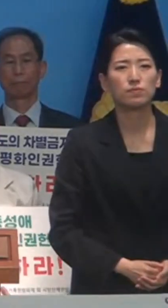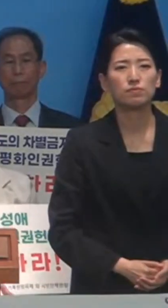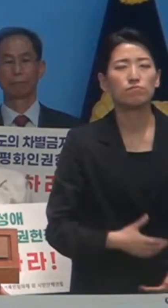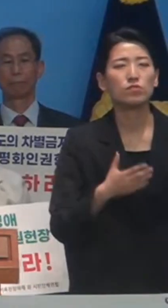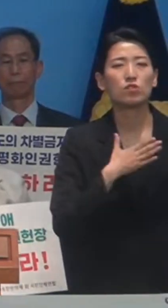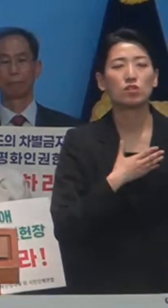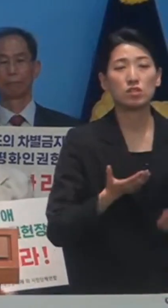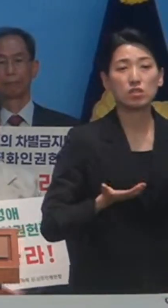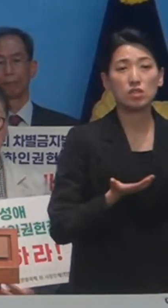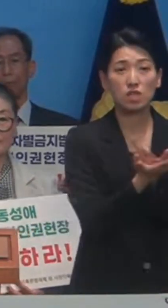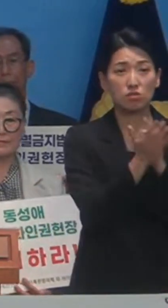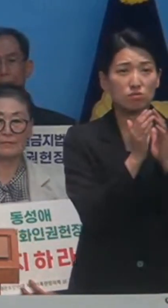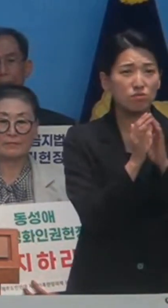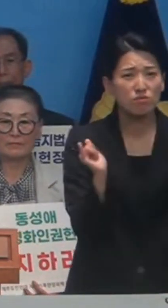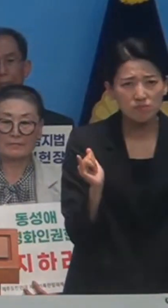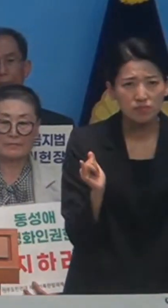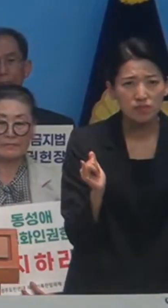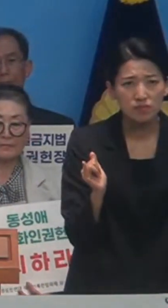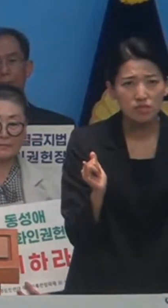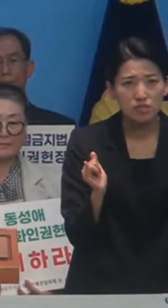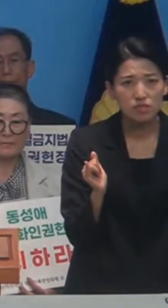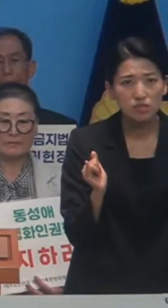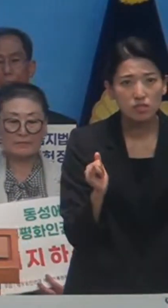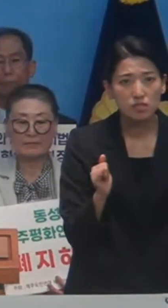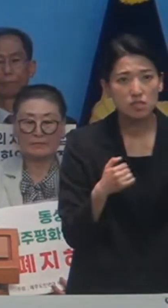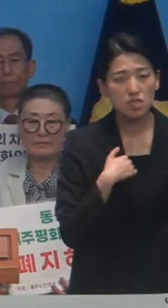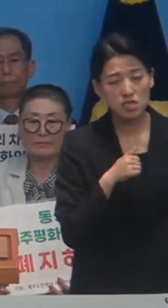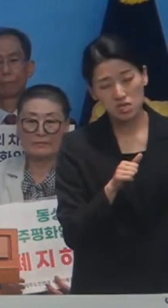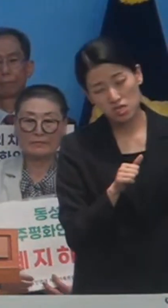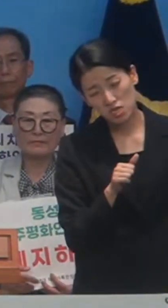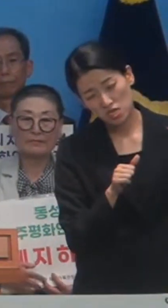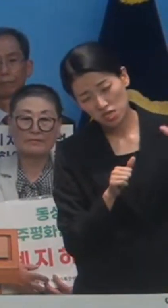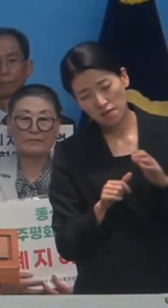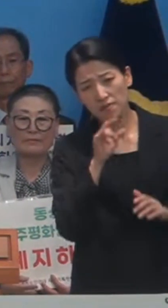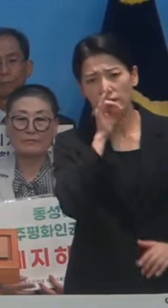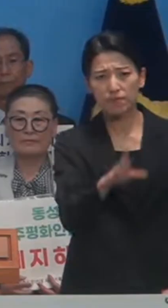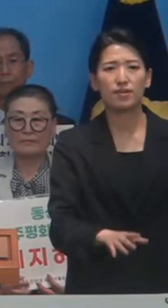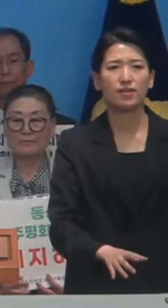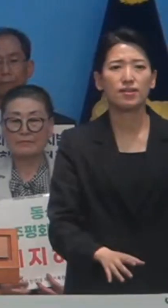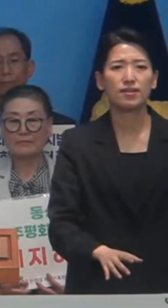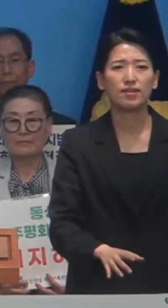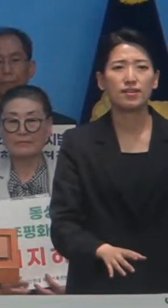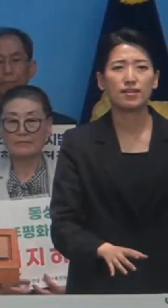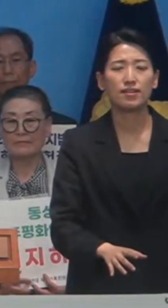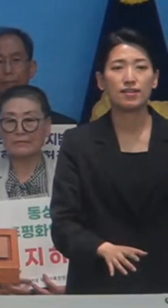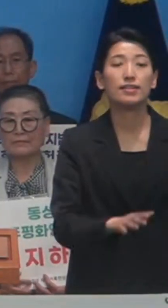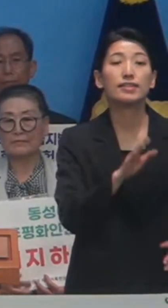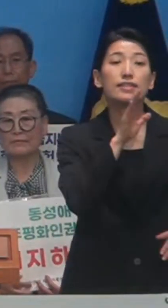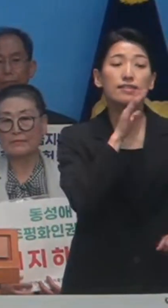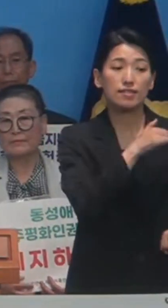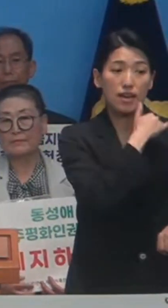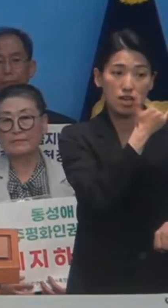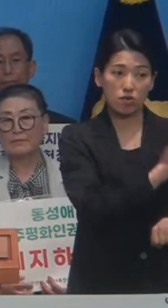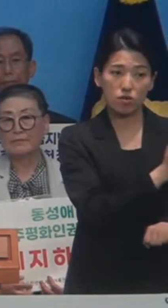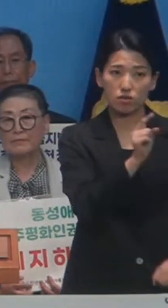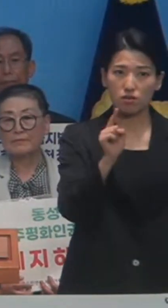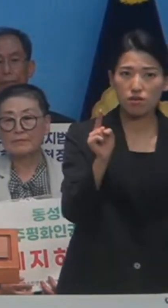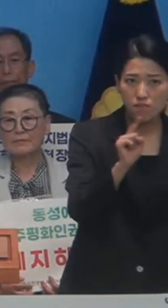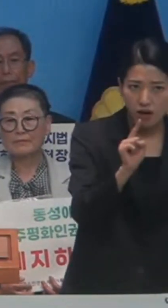저희 도민들은 더 이상 학대의 대상이 아닙니다. 진정한 인권이